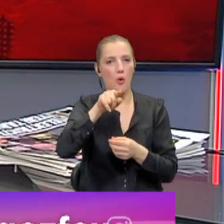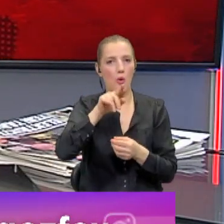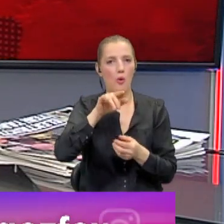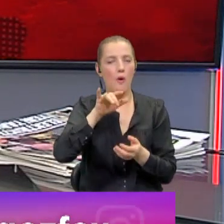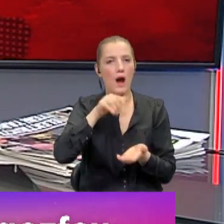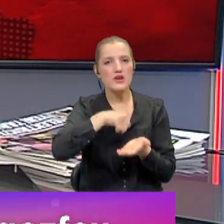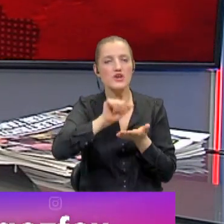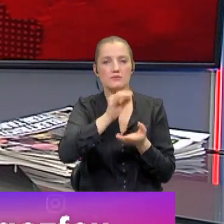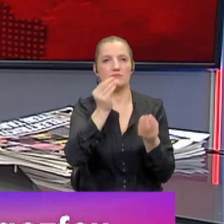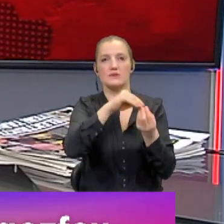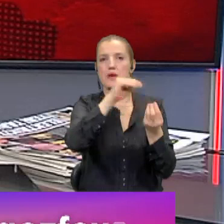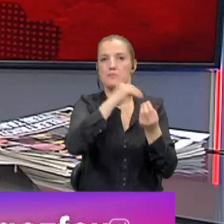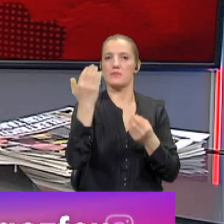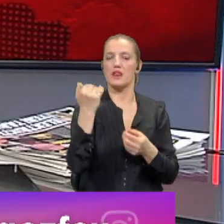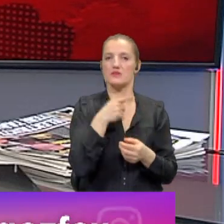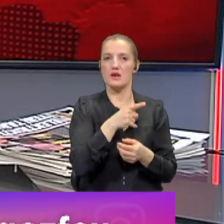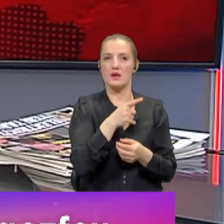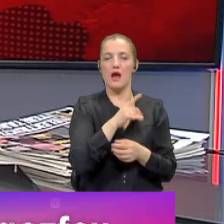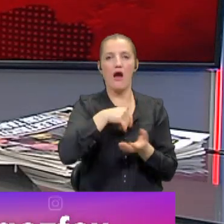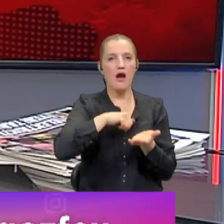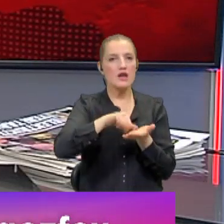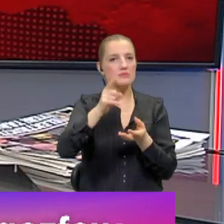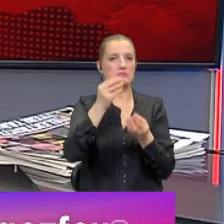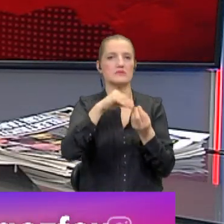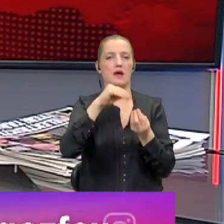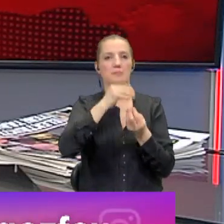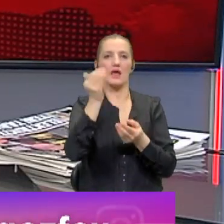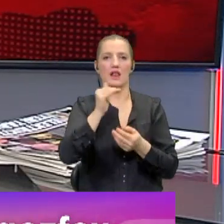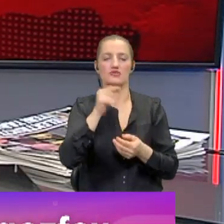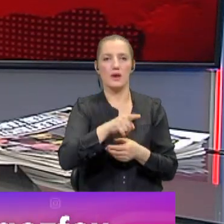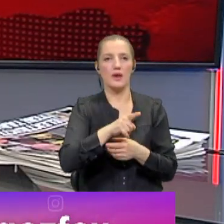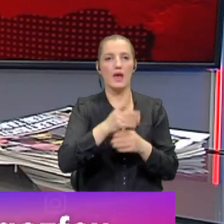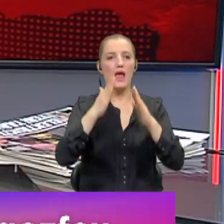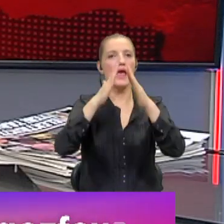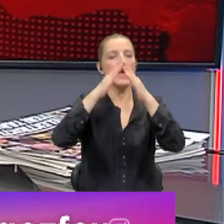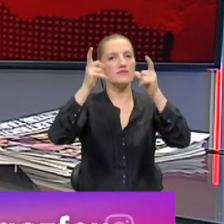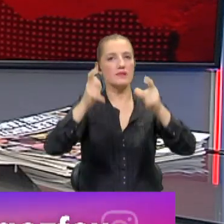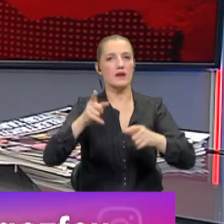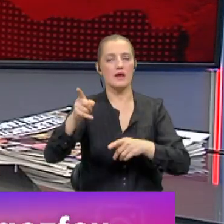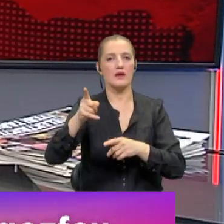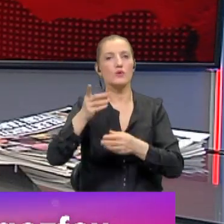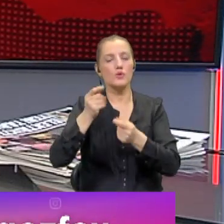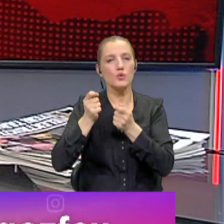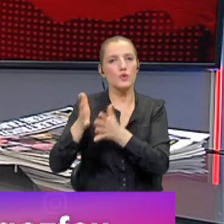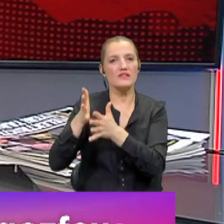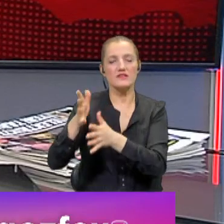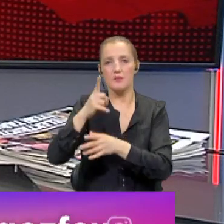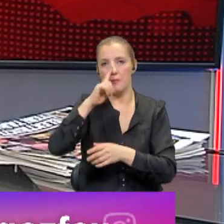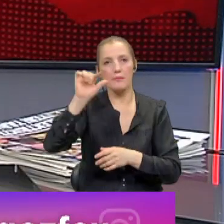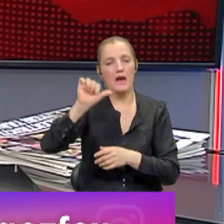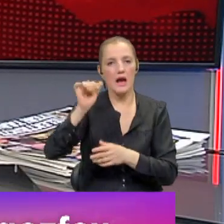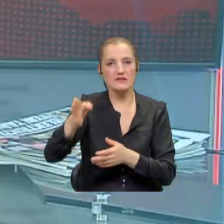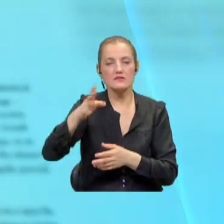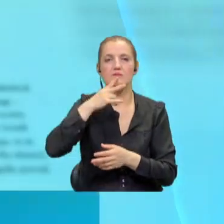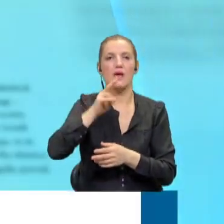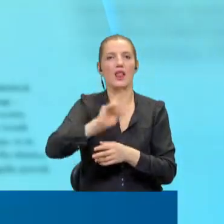şeyi etkileyecek ve herşeye yeni yeni zamların gelmesine sebep olacak meskenlerin yanı sıra üretimde kullanılan gaz ve